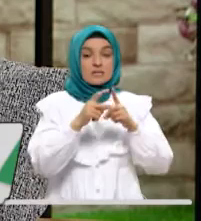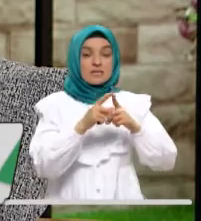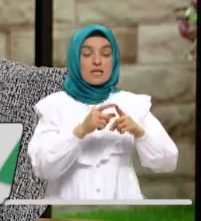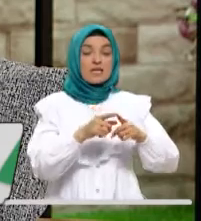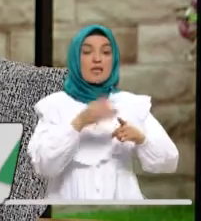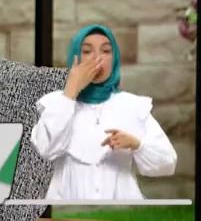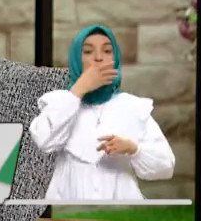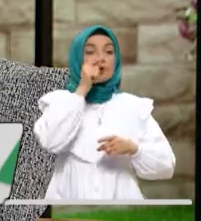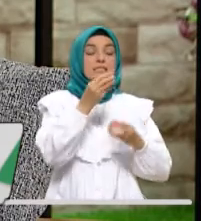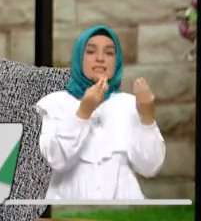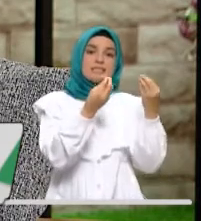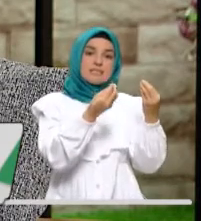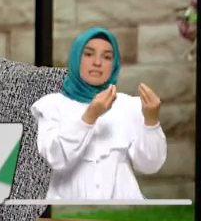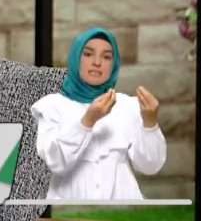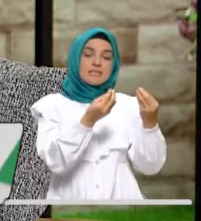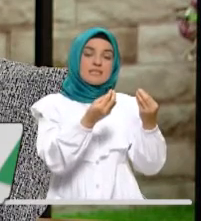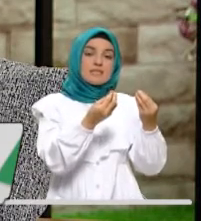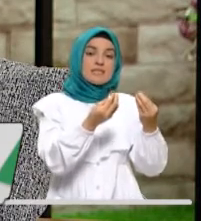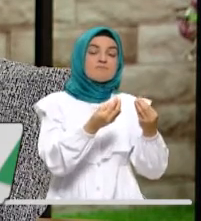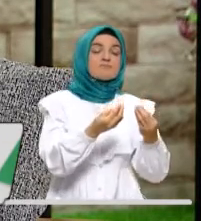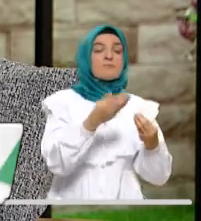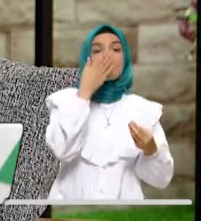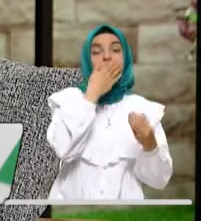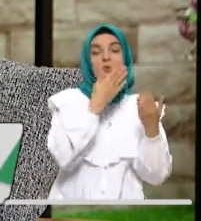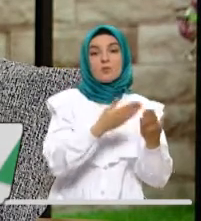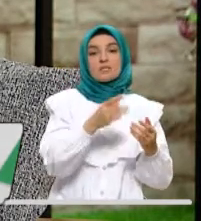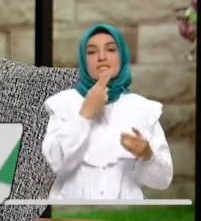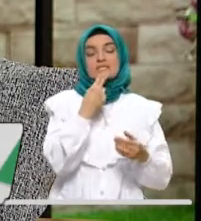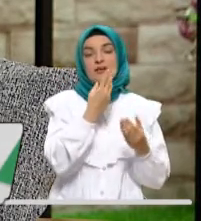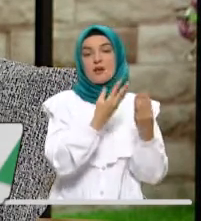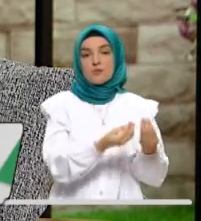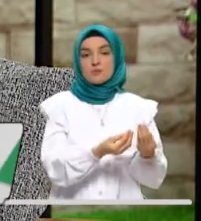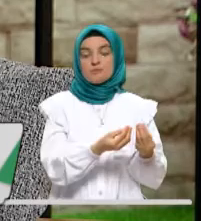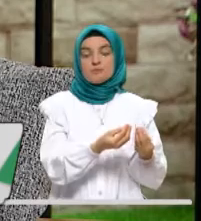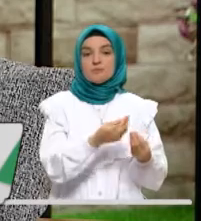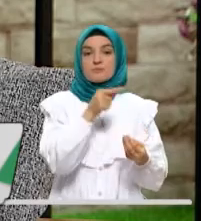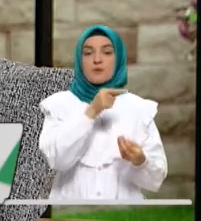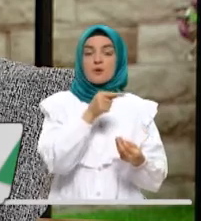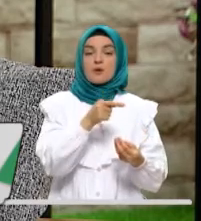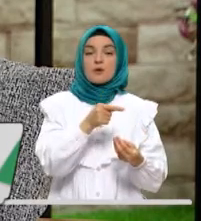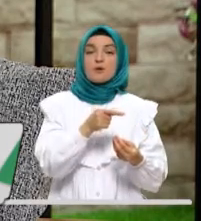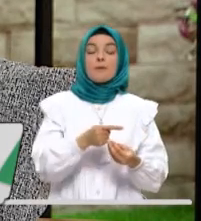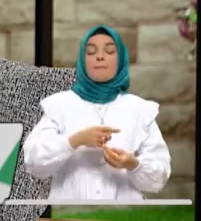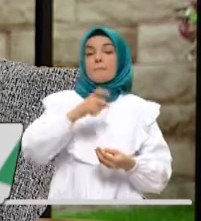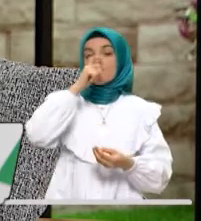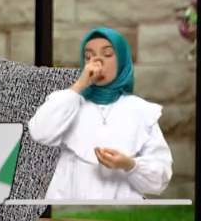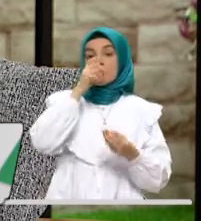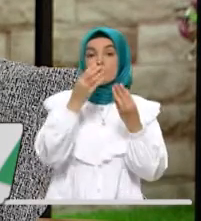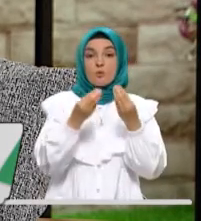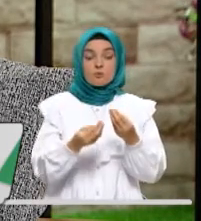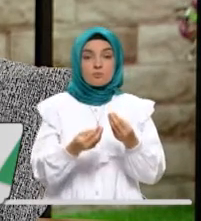en iyi kızlar mektebi. Şimdi bu ikisi birleştiğinde, evlendiğinde taşraya, sancakbeyi, beylerbeyi vesaire gibi görevlere